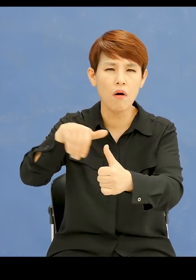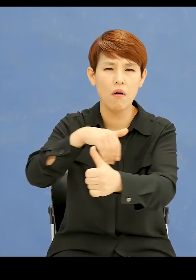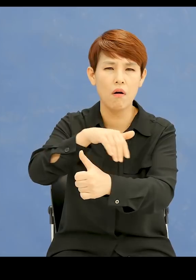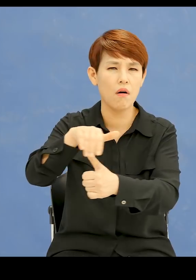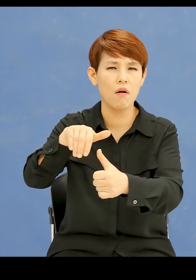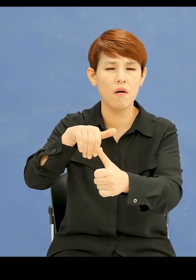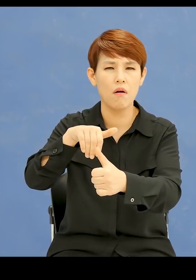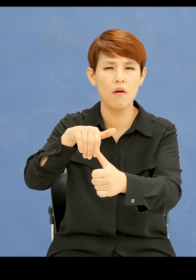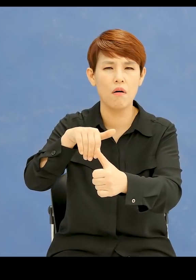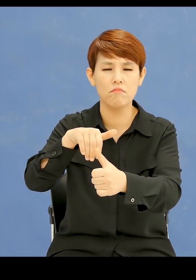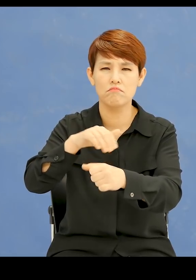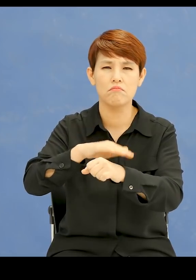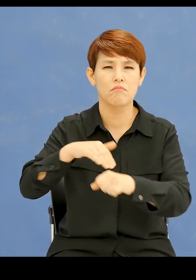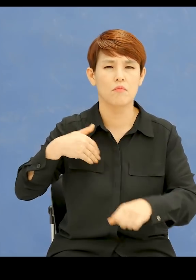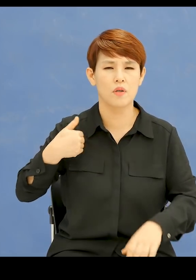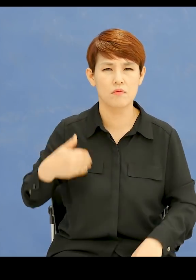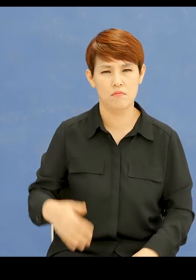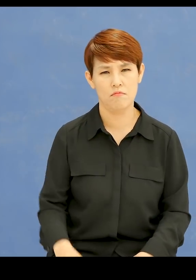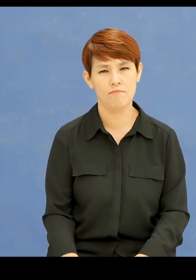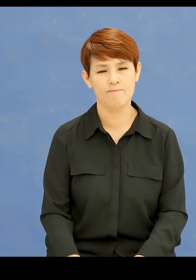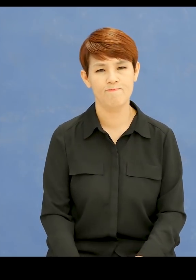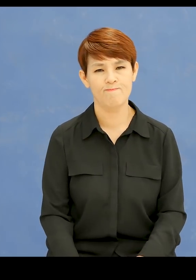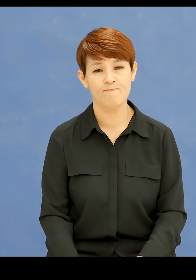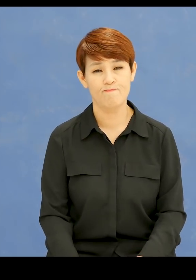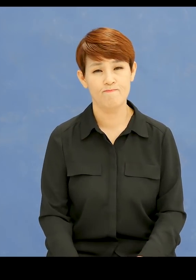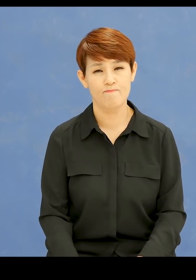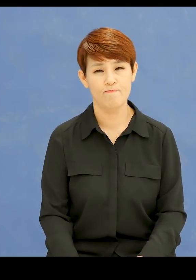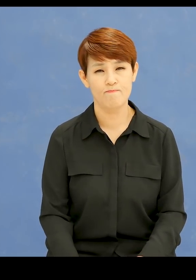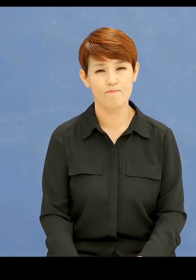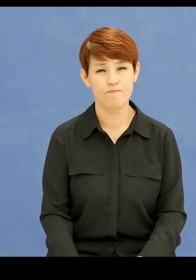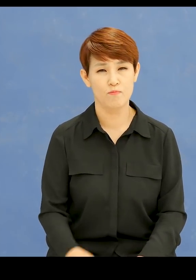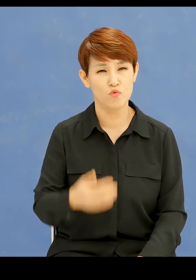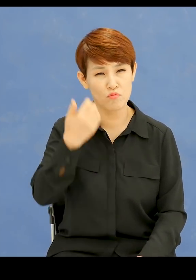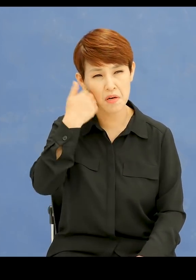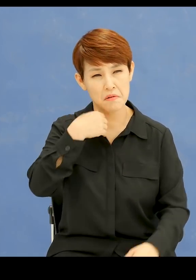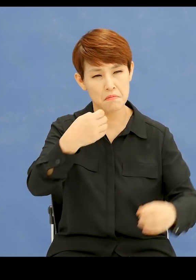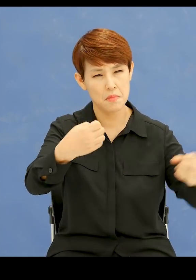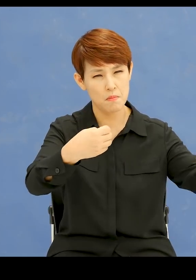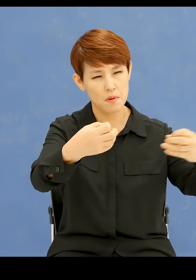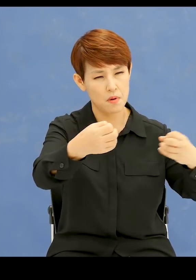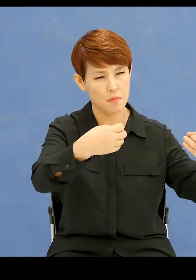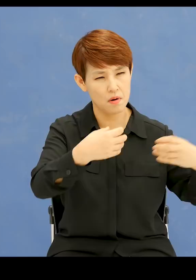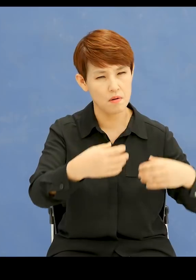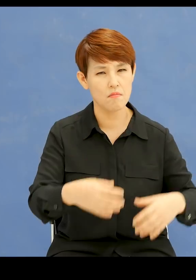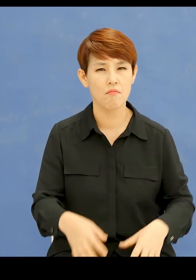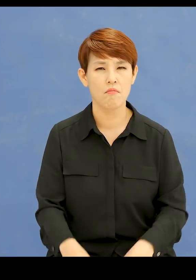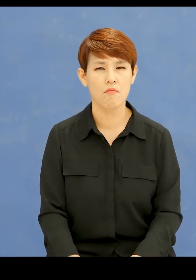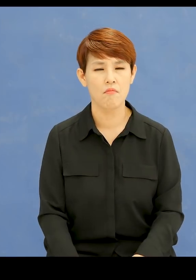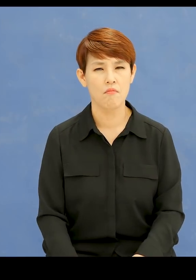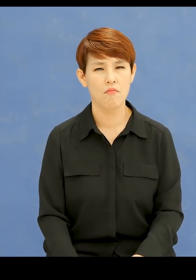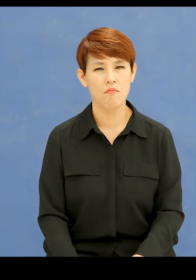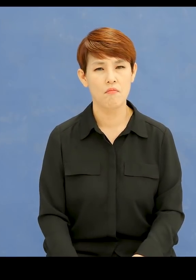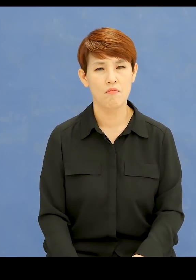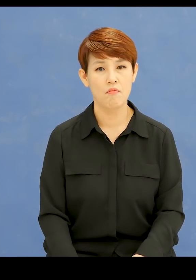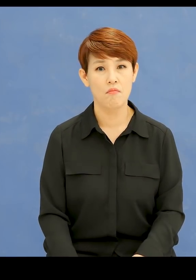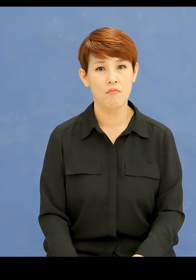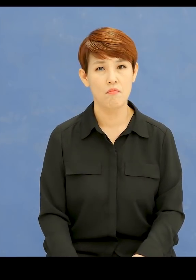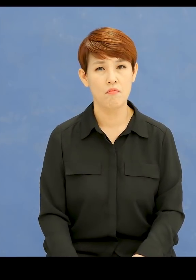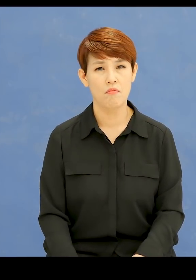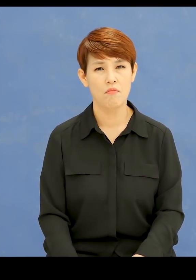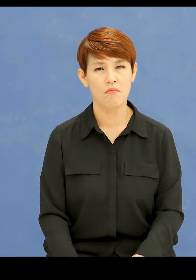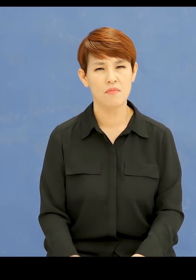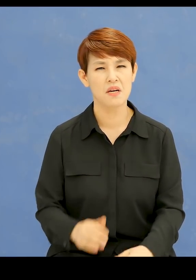설명을 자세하게는 안 했지만 그 사연에 대해서 어른들 이야기를 또 듣고 사실은